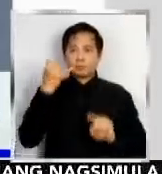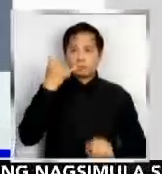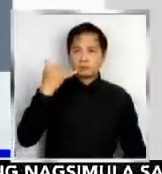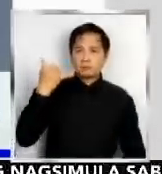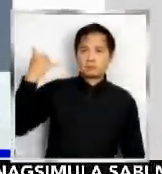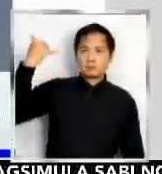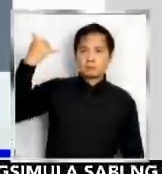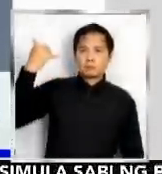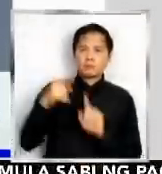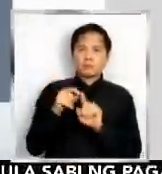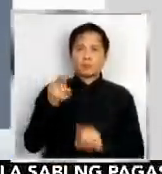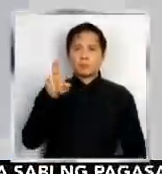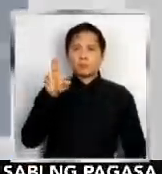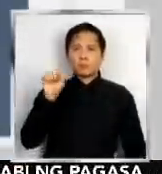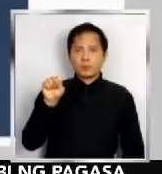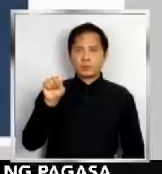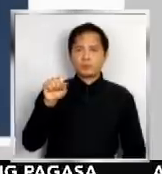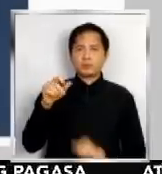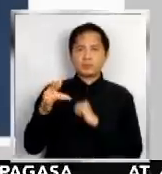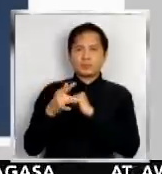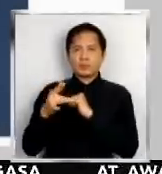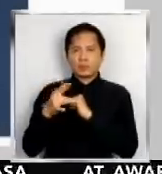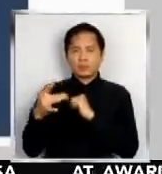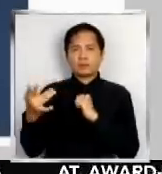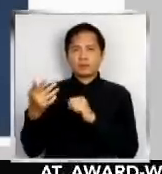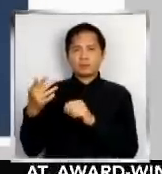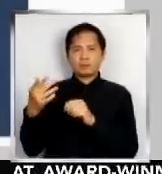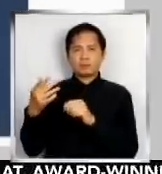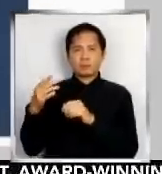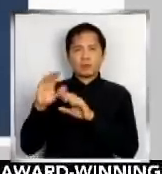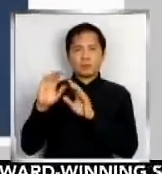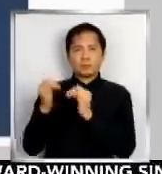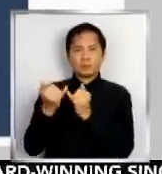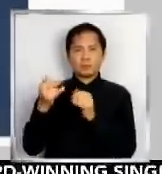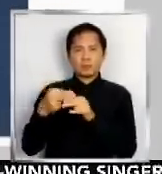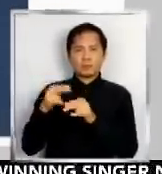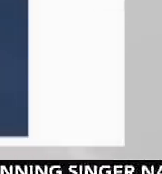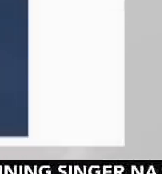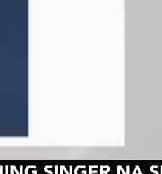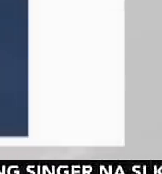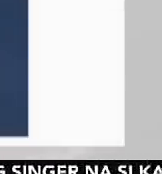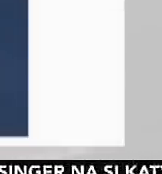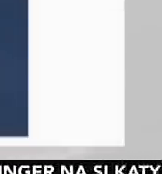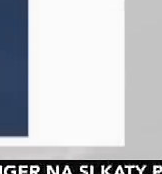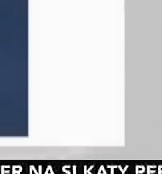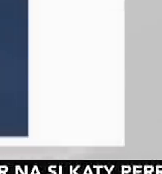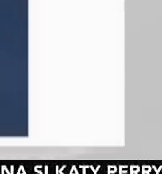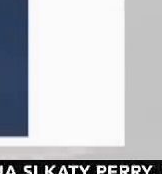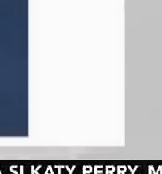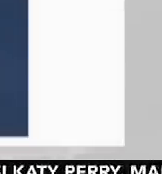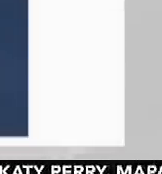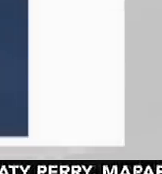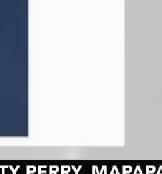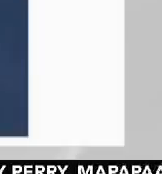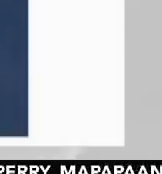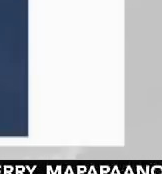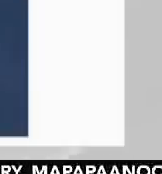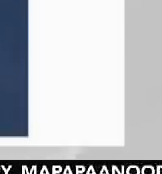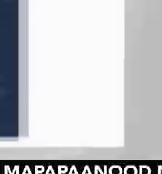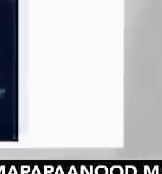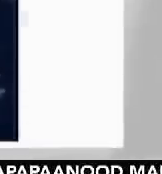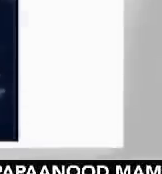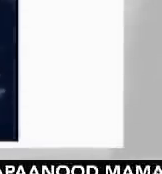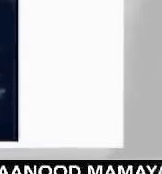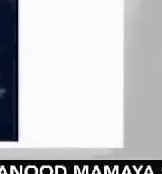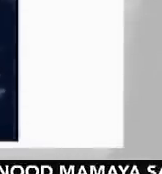US-based tech firm na Simularity, noong Nobyembre pa lang noong nakaraang taon, may mga namataan na doong mga hinihinalang barko mula sa